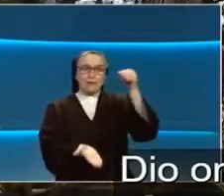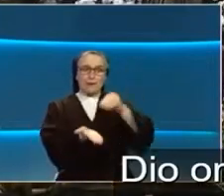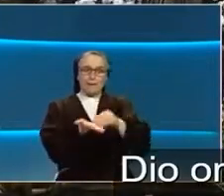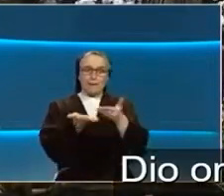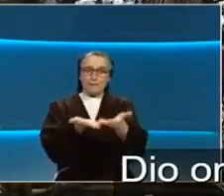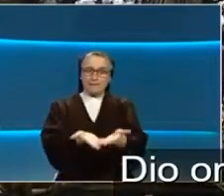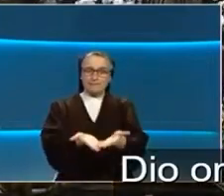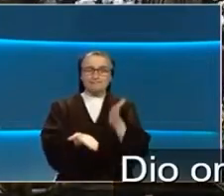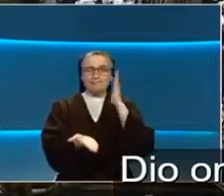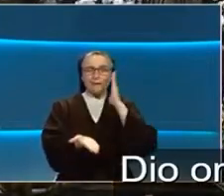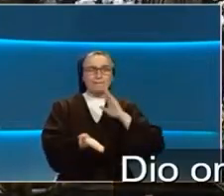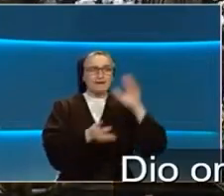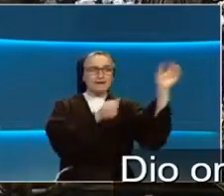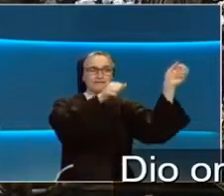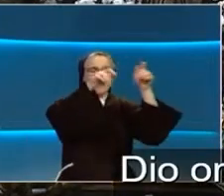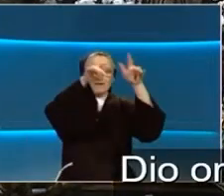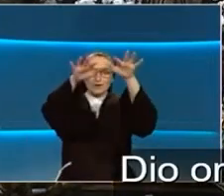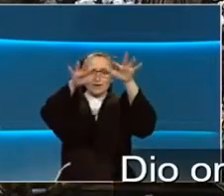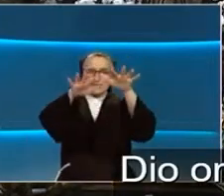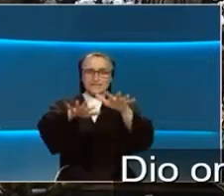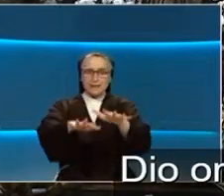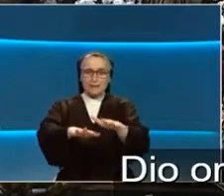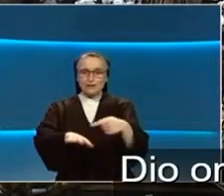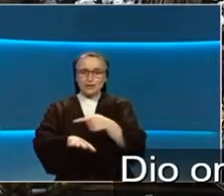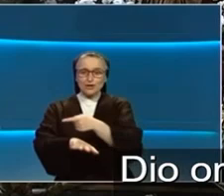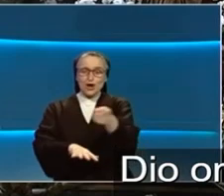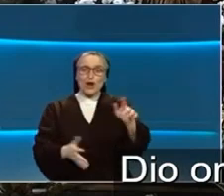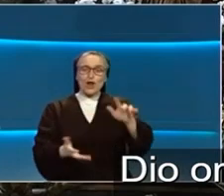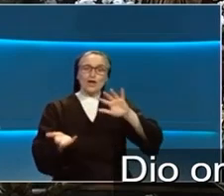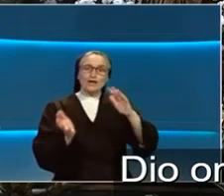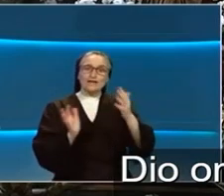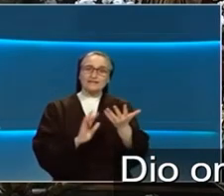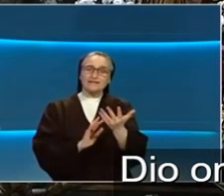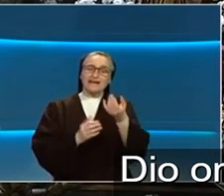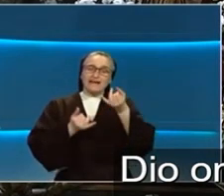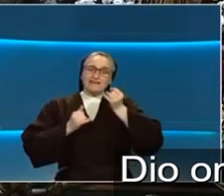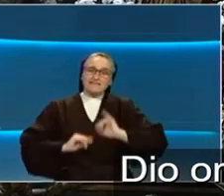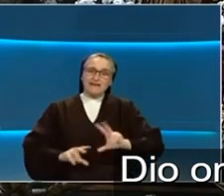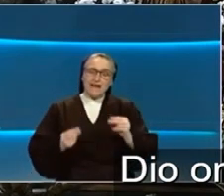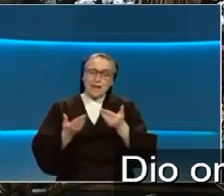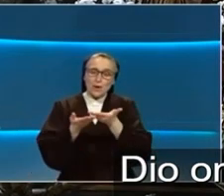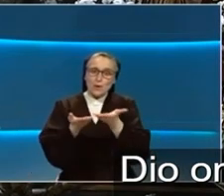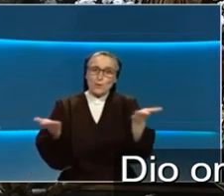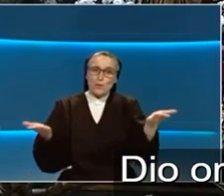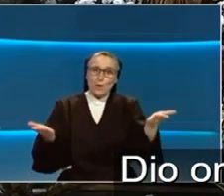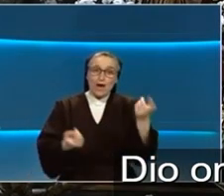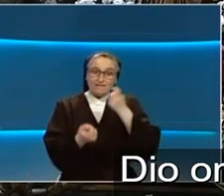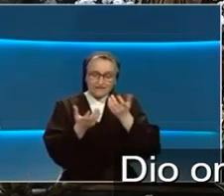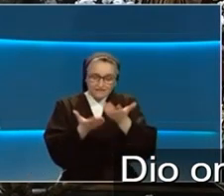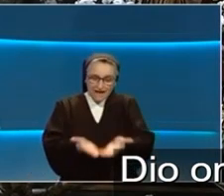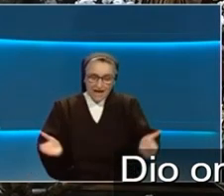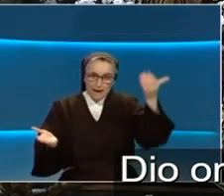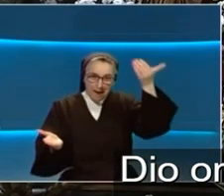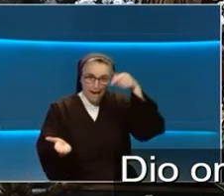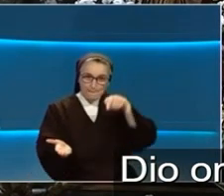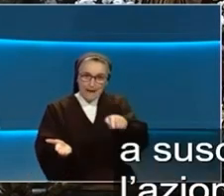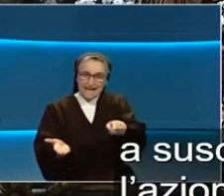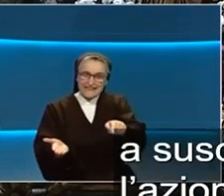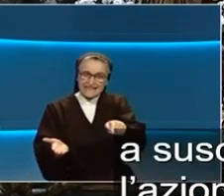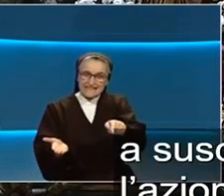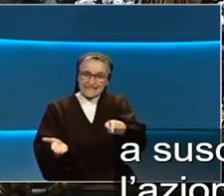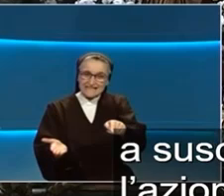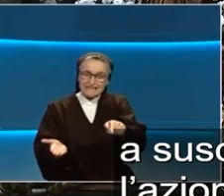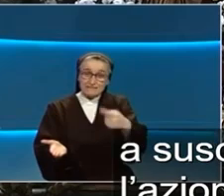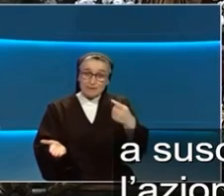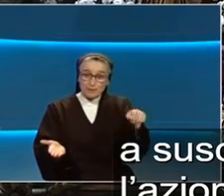e manda lo spirito di adozione a ricreare nuovi figli dal fonte battesimale,